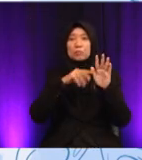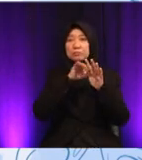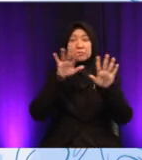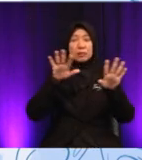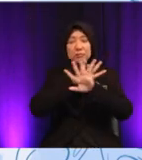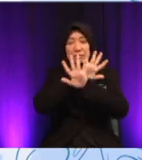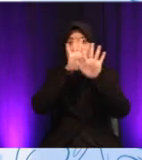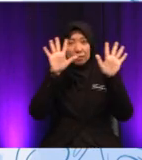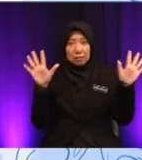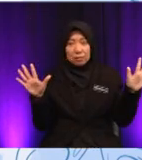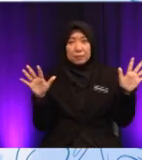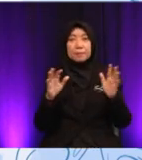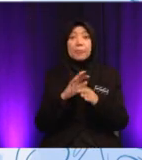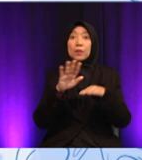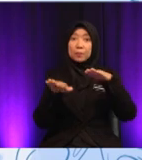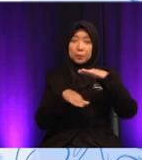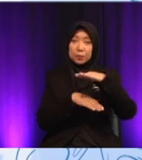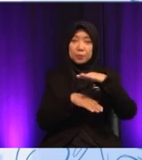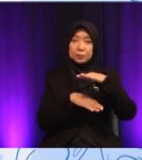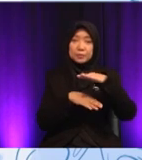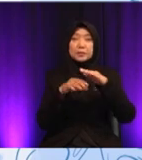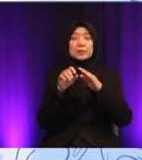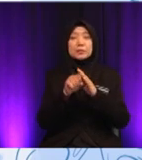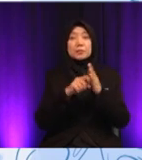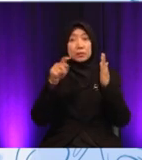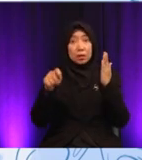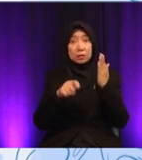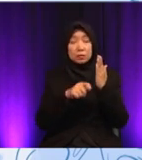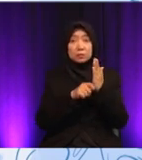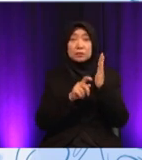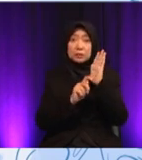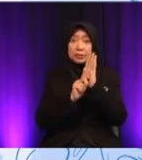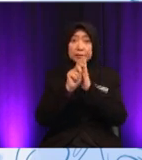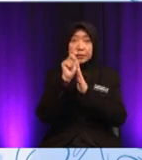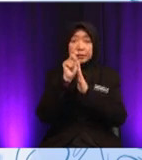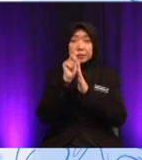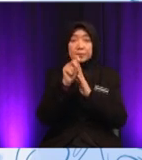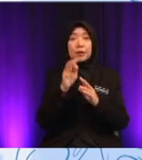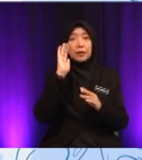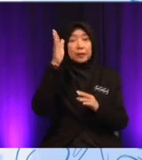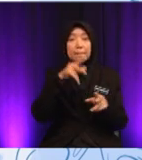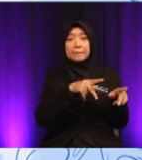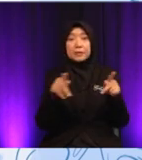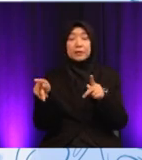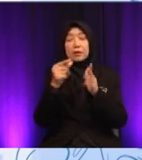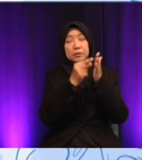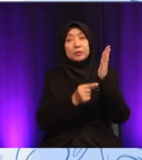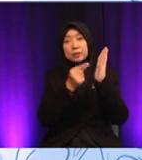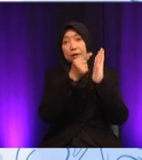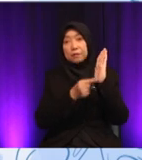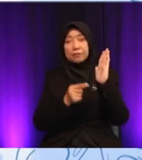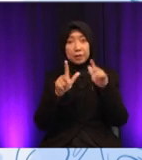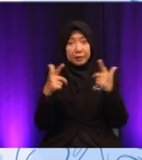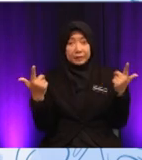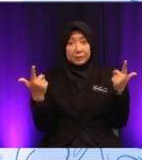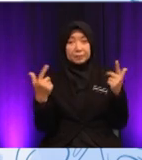jadi dia berada di bawah sini Jadi semakin tinggi frekuensi nampak ngajak kepada grafik yang ke sana oke contoh